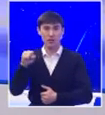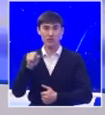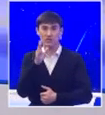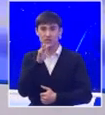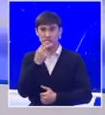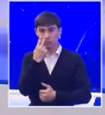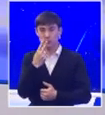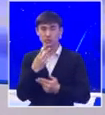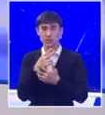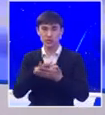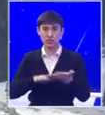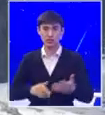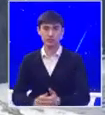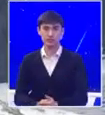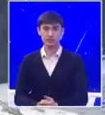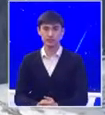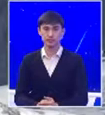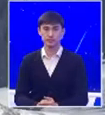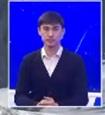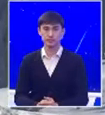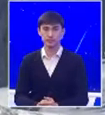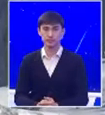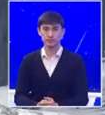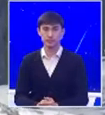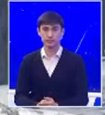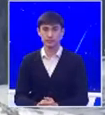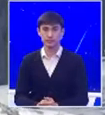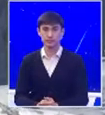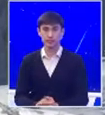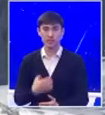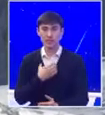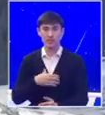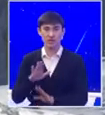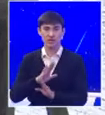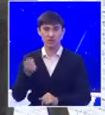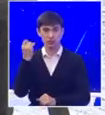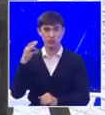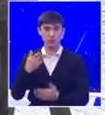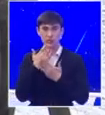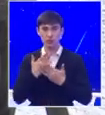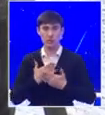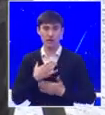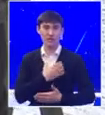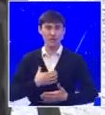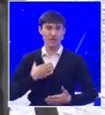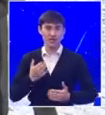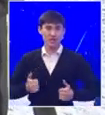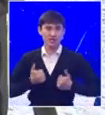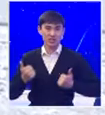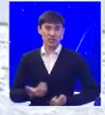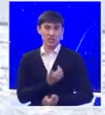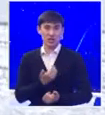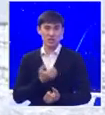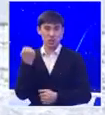смотрите в нашем сюжете неважно чемпион ты или любитель волнения азарт и желание победить